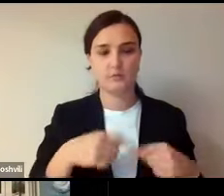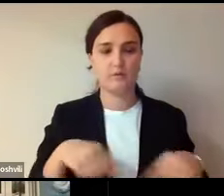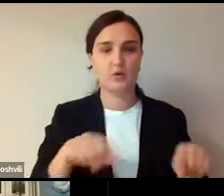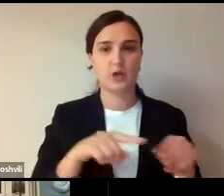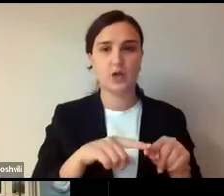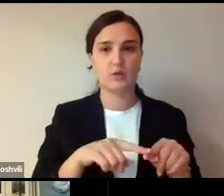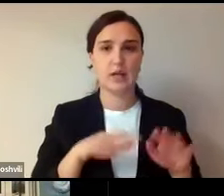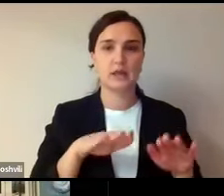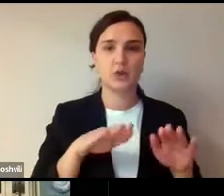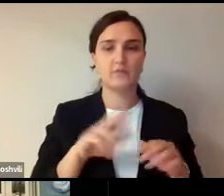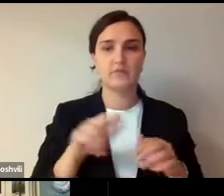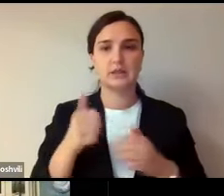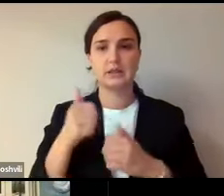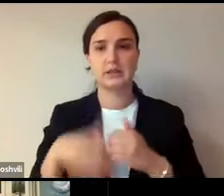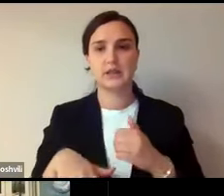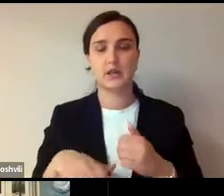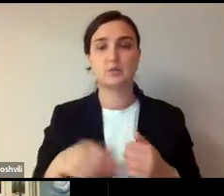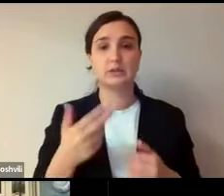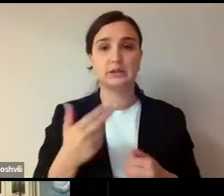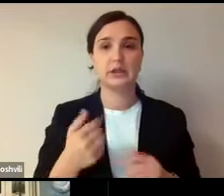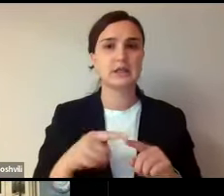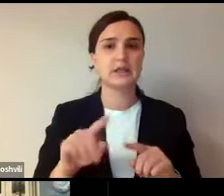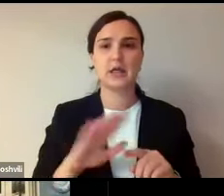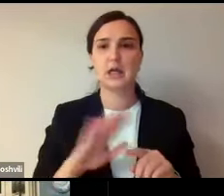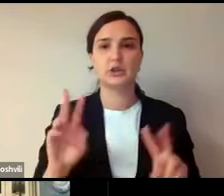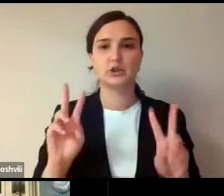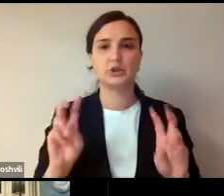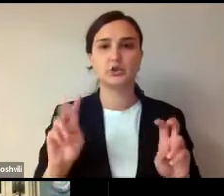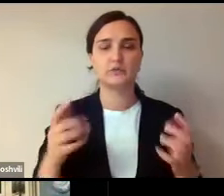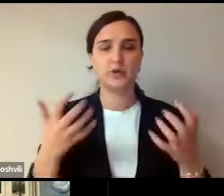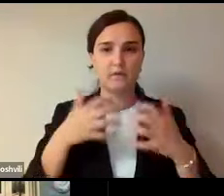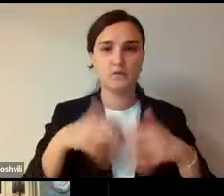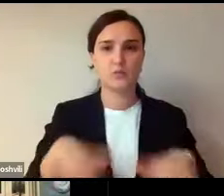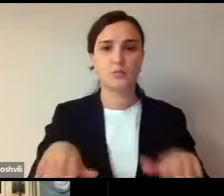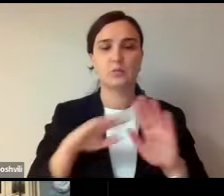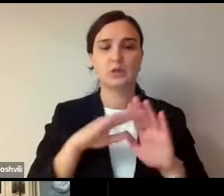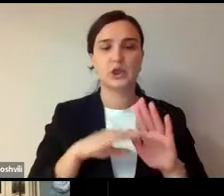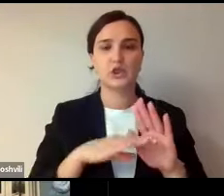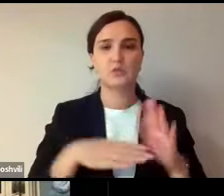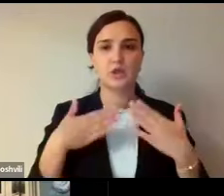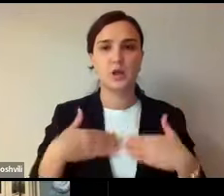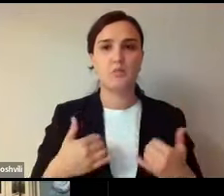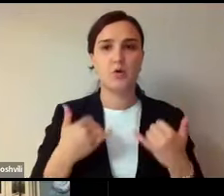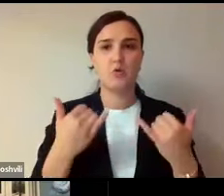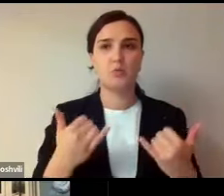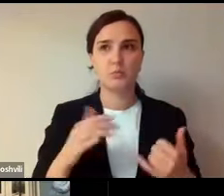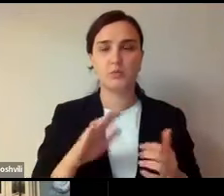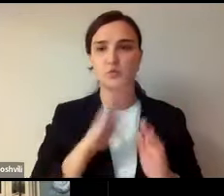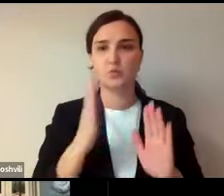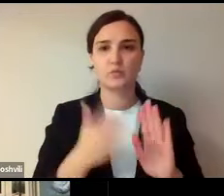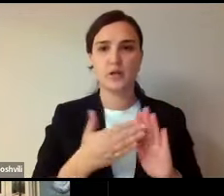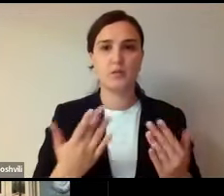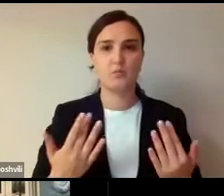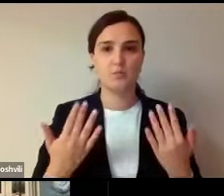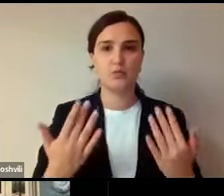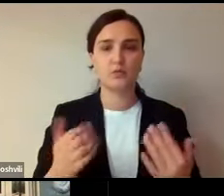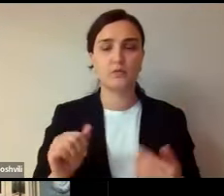და ცენტრალურს. ხო, თუმცა ეს არნიშნავს იმას, რომ ავტომატურ რეჟიმში გაკმაყოფილდება ყველა მოთხოვნა, როგორც ანამ თქვა,